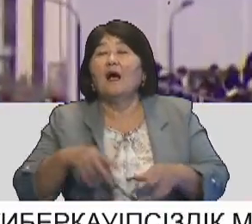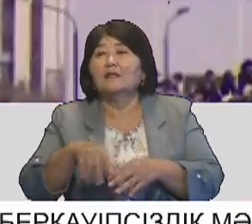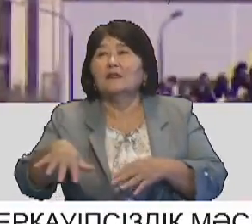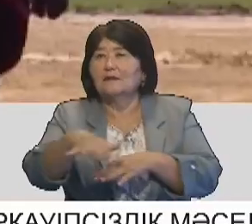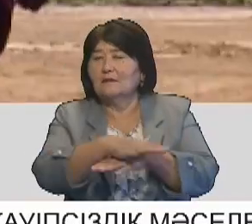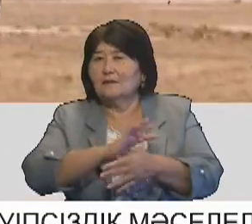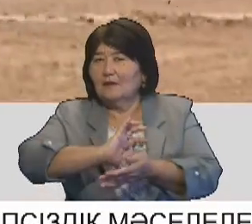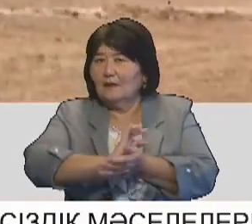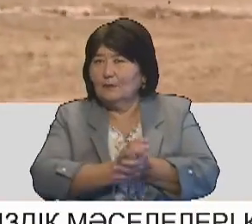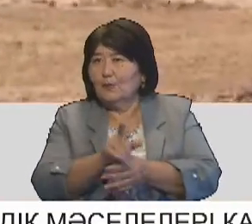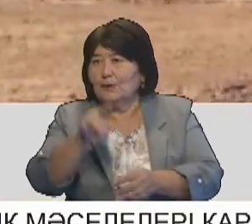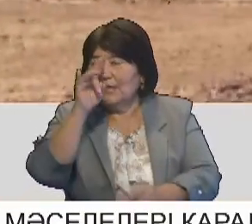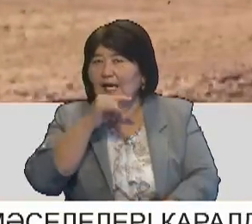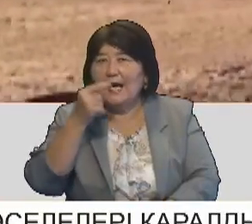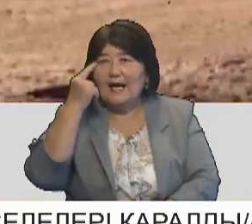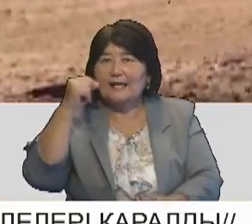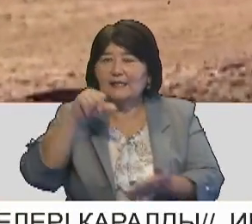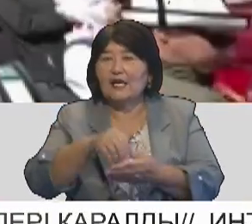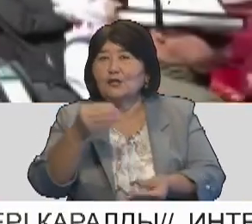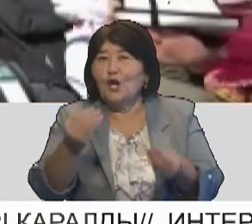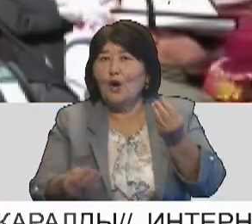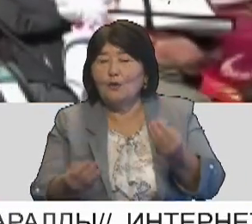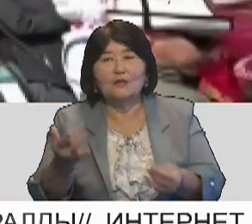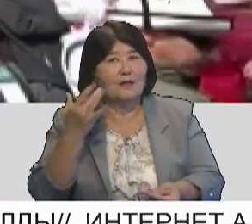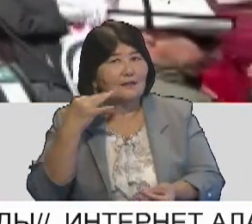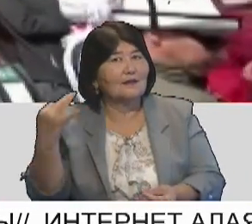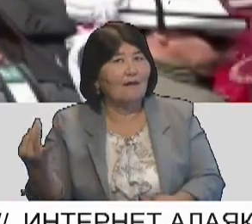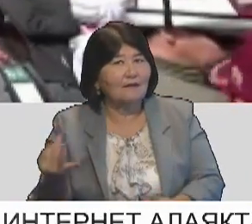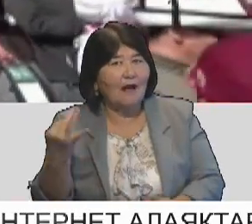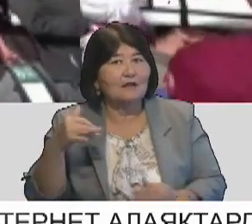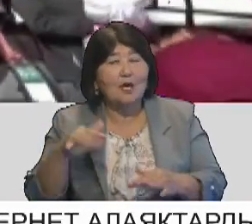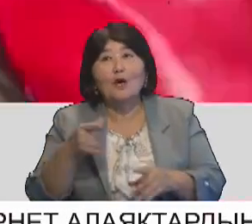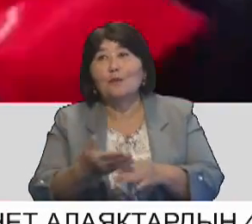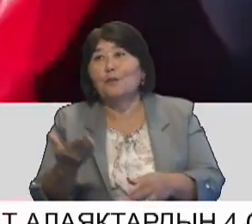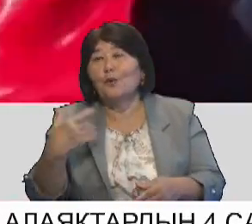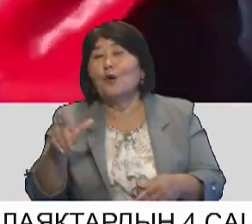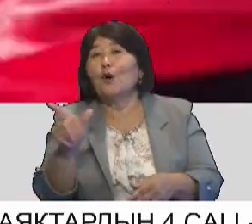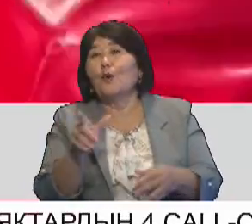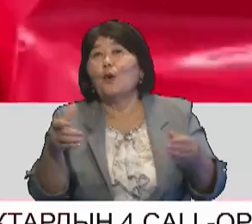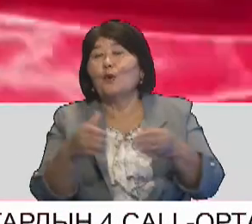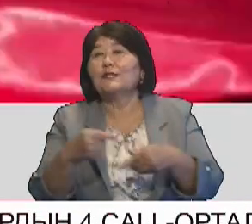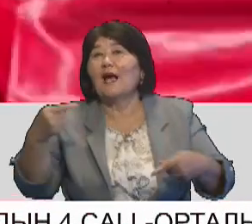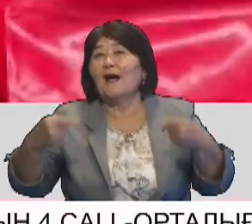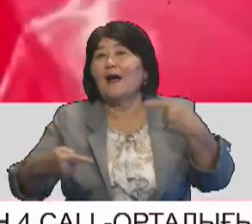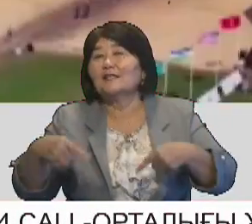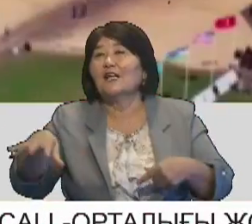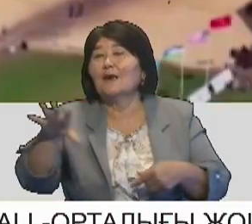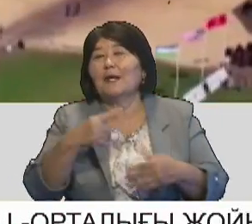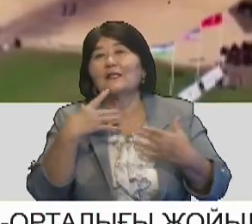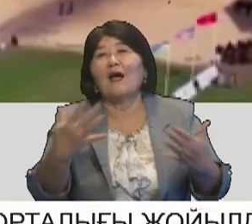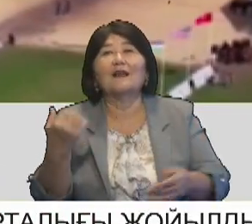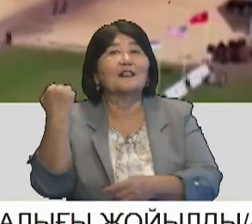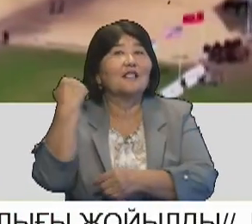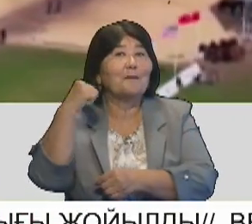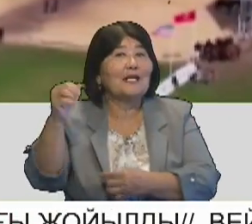орын жоқ. Өйткені қазақ-қырғыз арасындағы ойын қашанда тартыс өткен. Бұған дейін қос құрама қарсыластардың барлығын айқын